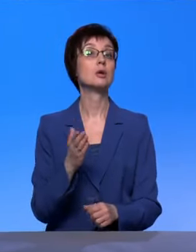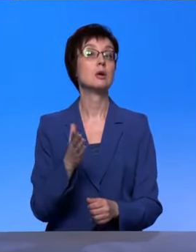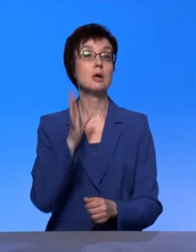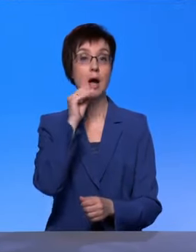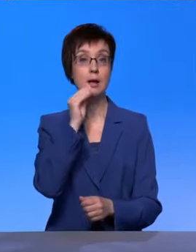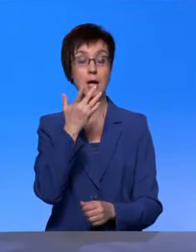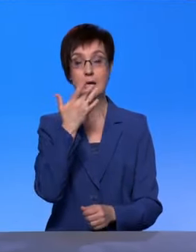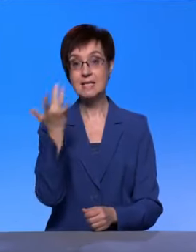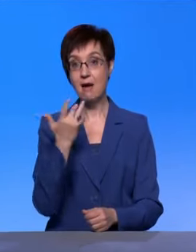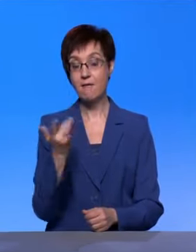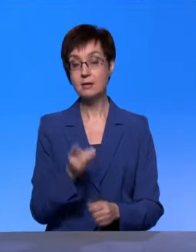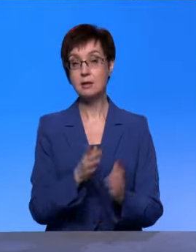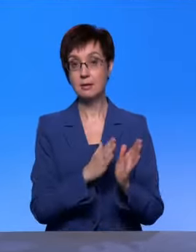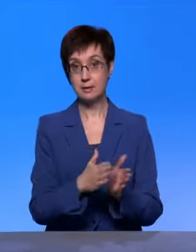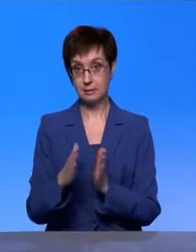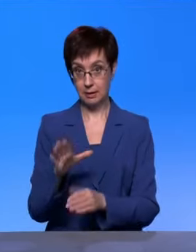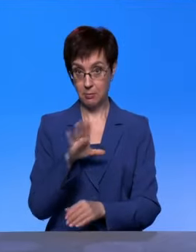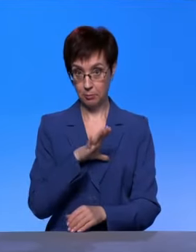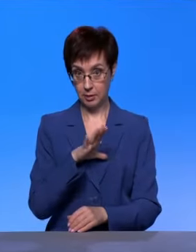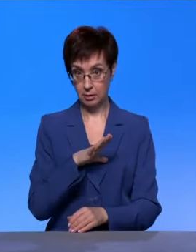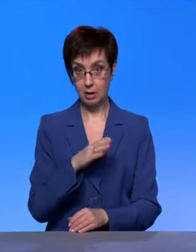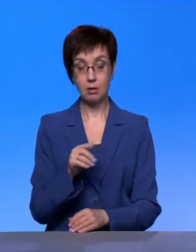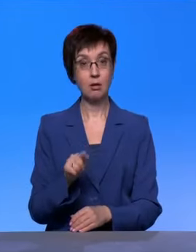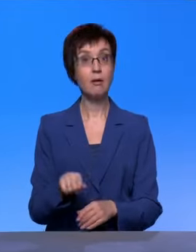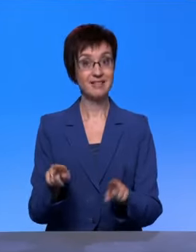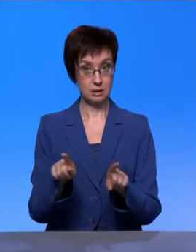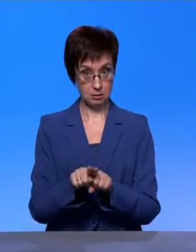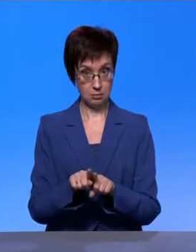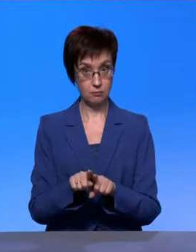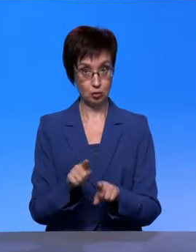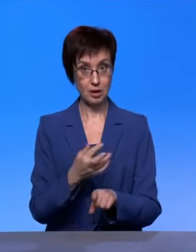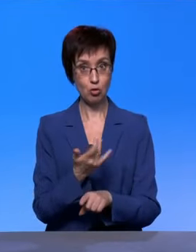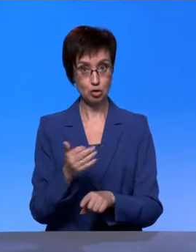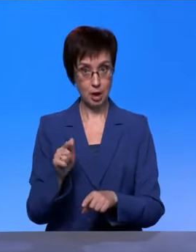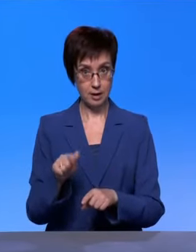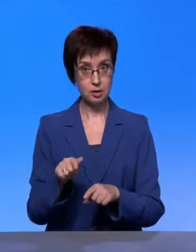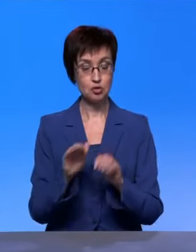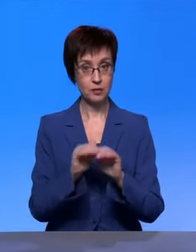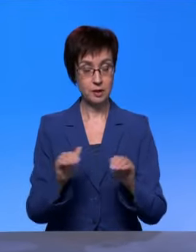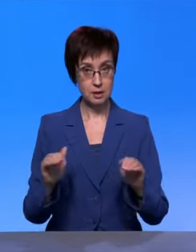так же столько детей не справлялось с выпускными экзаменами, как с ЕГЭ сейчас?